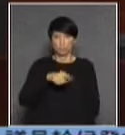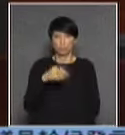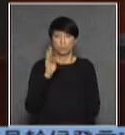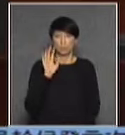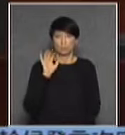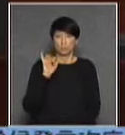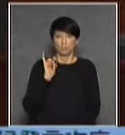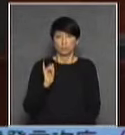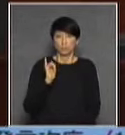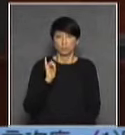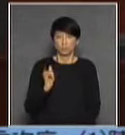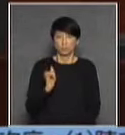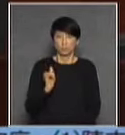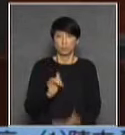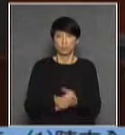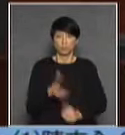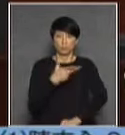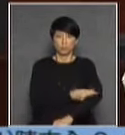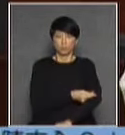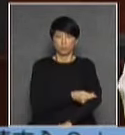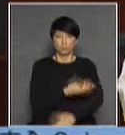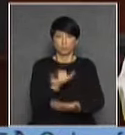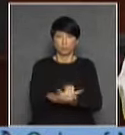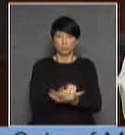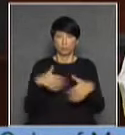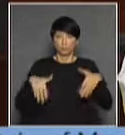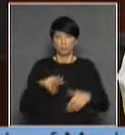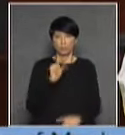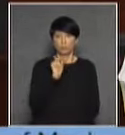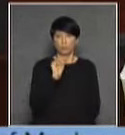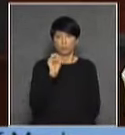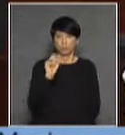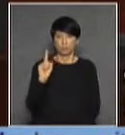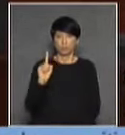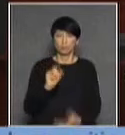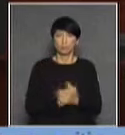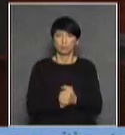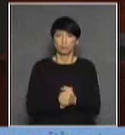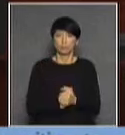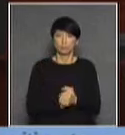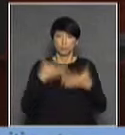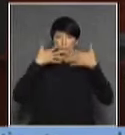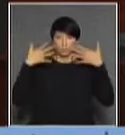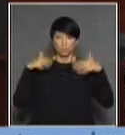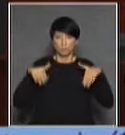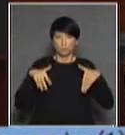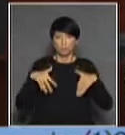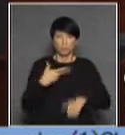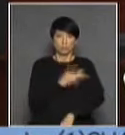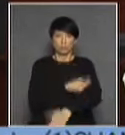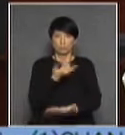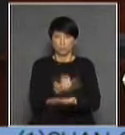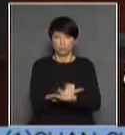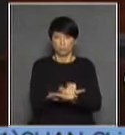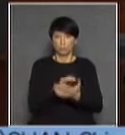1609隻，毀滅嘅狗隻咧係701隻，即係話毀滅貓狗啊，愛協以愛護